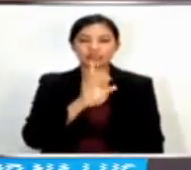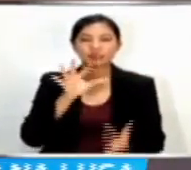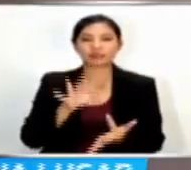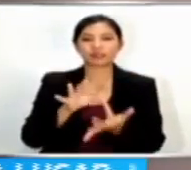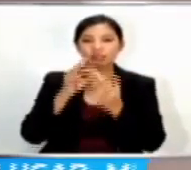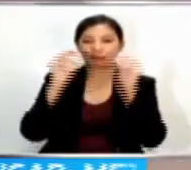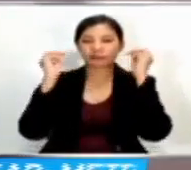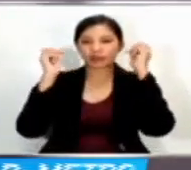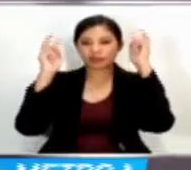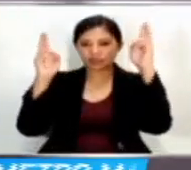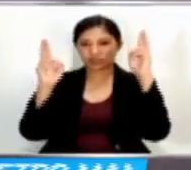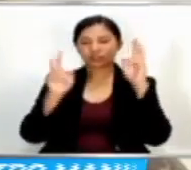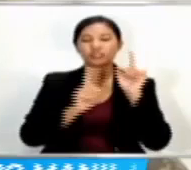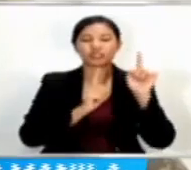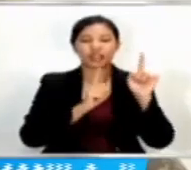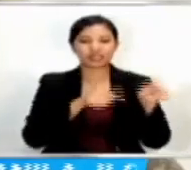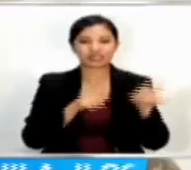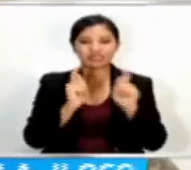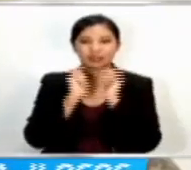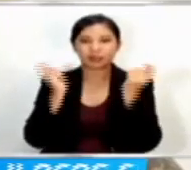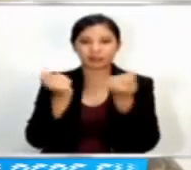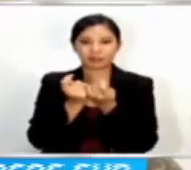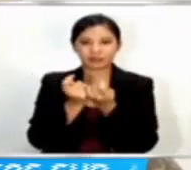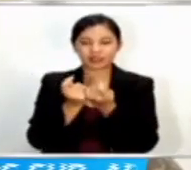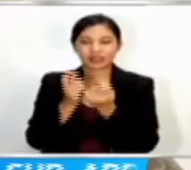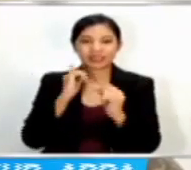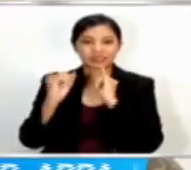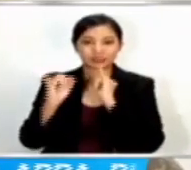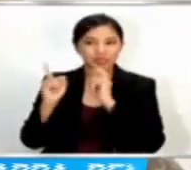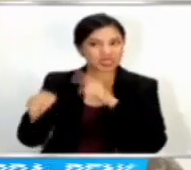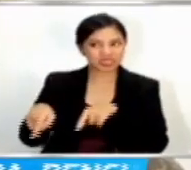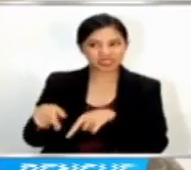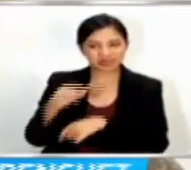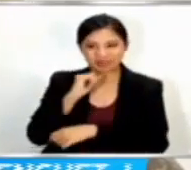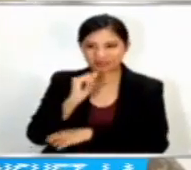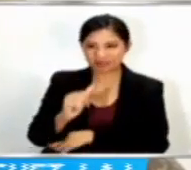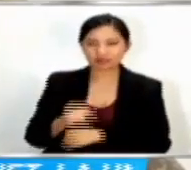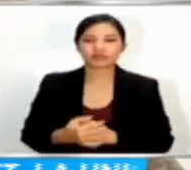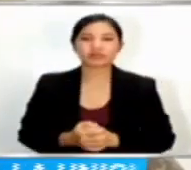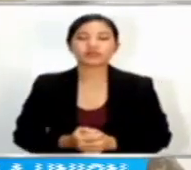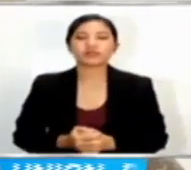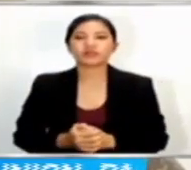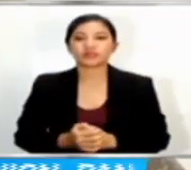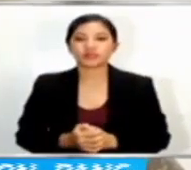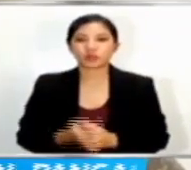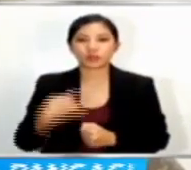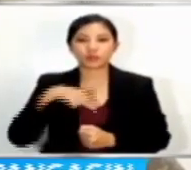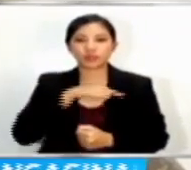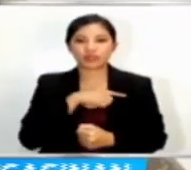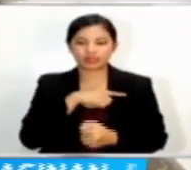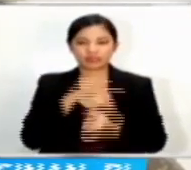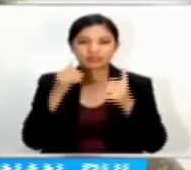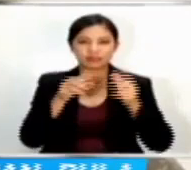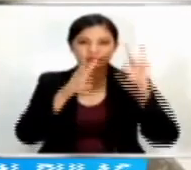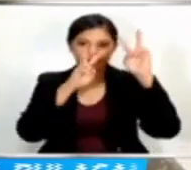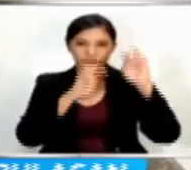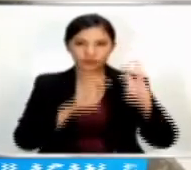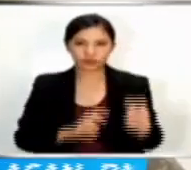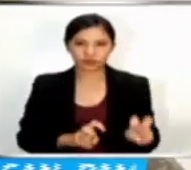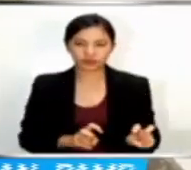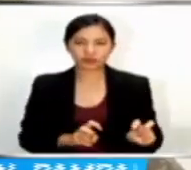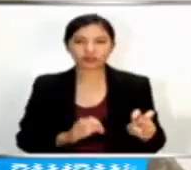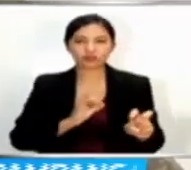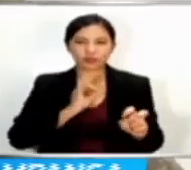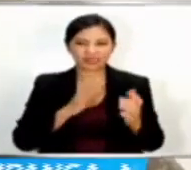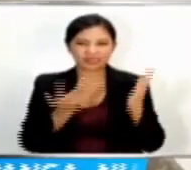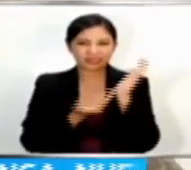siyang magbigay ng pahayag. Iniimbisigahan pa namin, we want formal documents that can